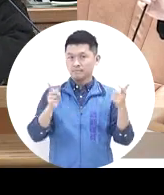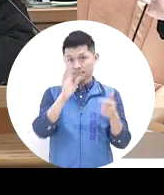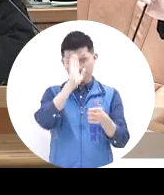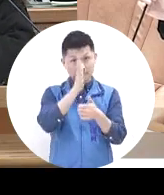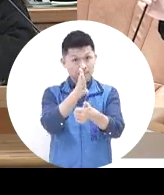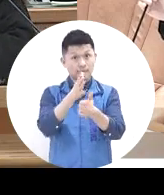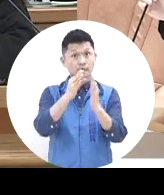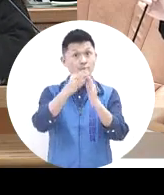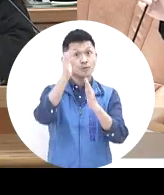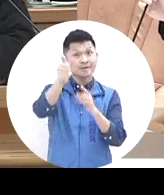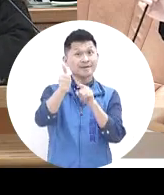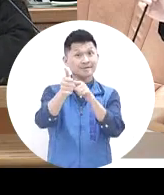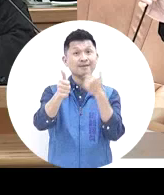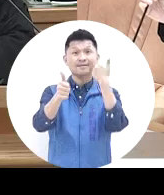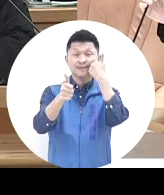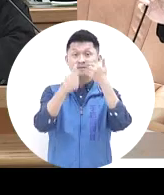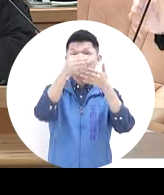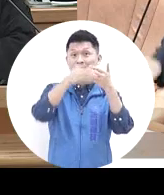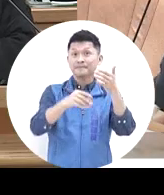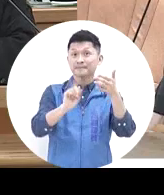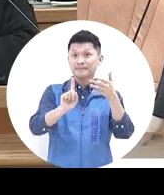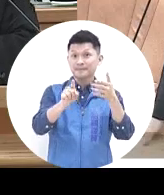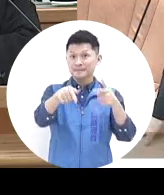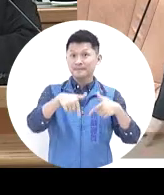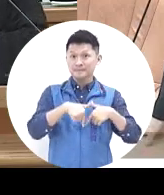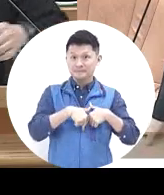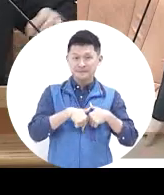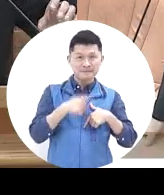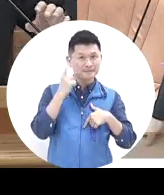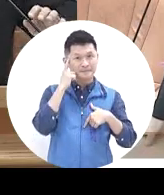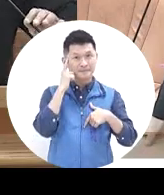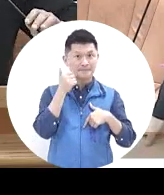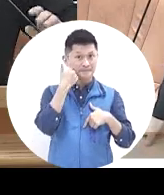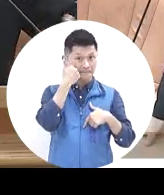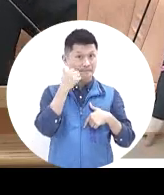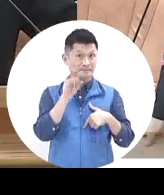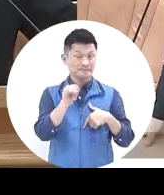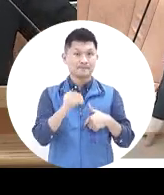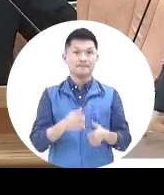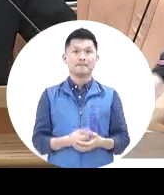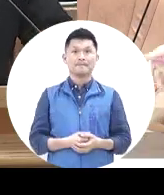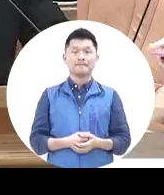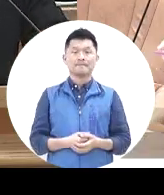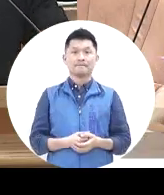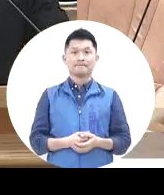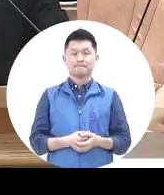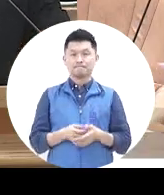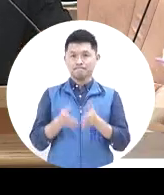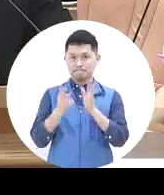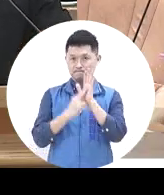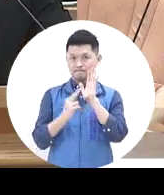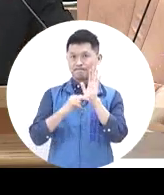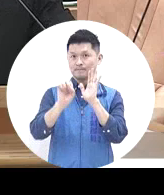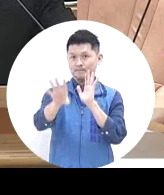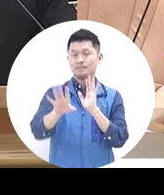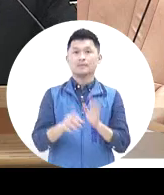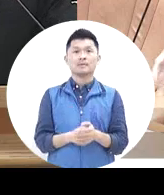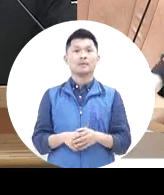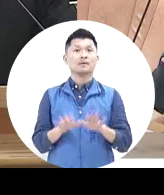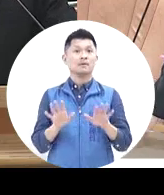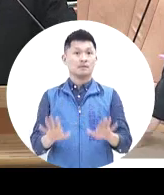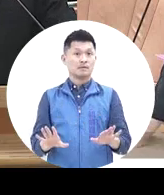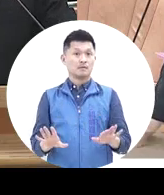对局长有什么样的期待？您已经有心目中的人选了吗？ 特别跟议员说一个说明，目前为